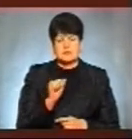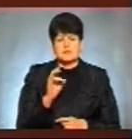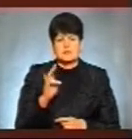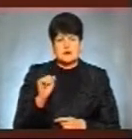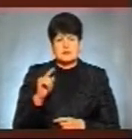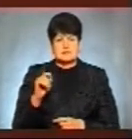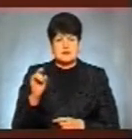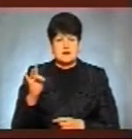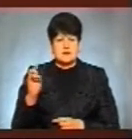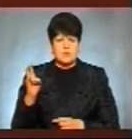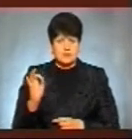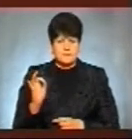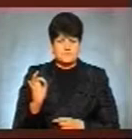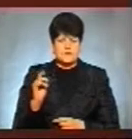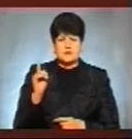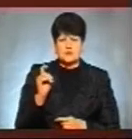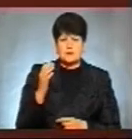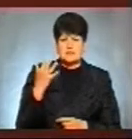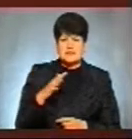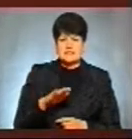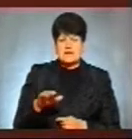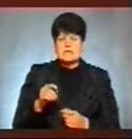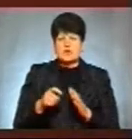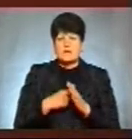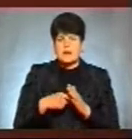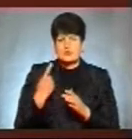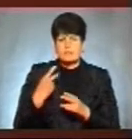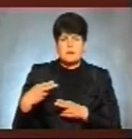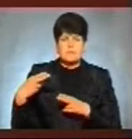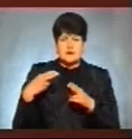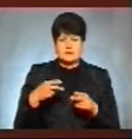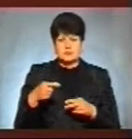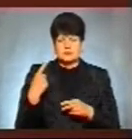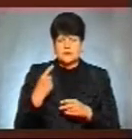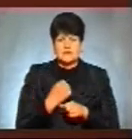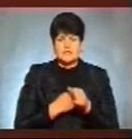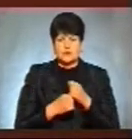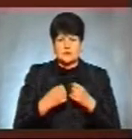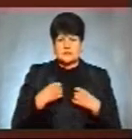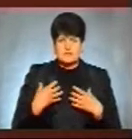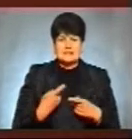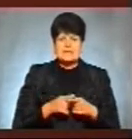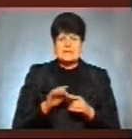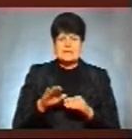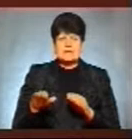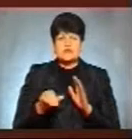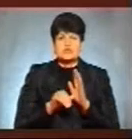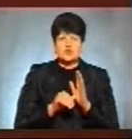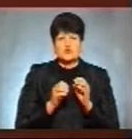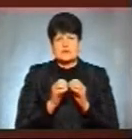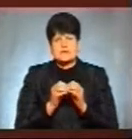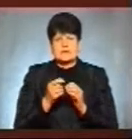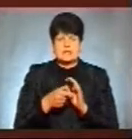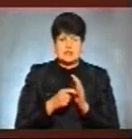Назаренко. 150 дітей з Донецької області приїхали на Тернопільщину на Великодні свята. Це діти 6-10